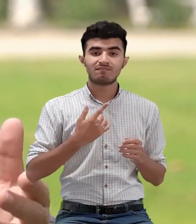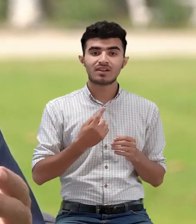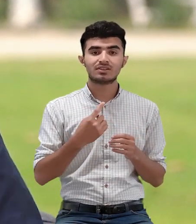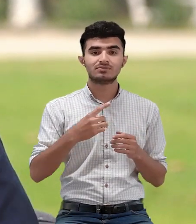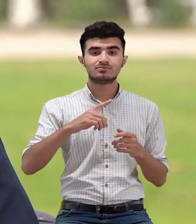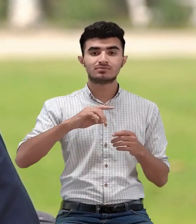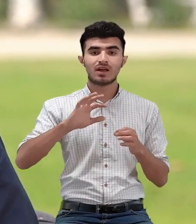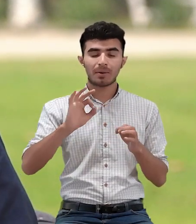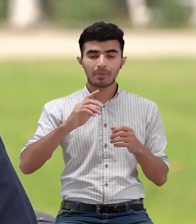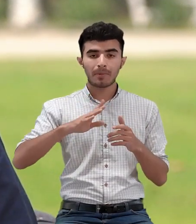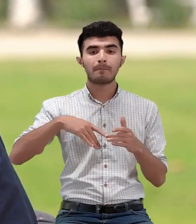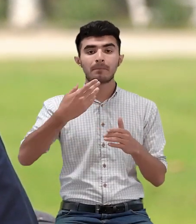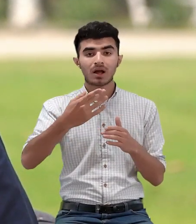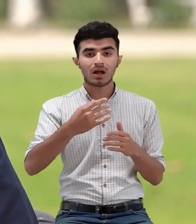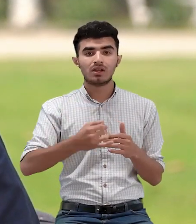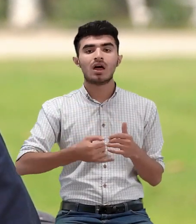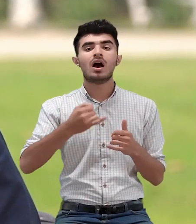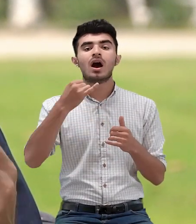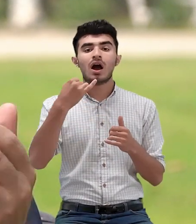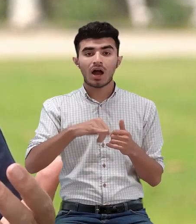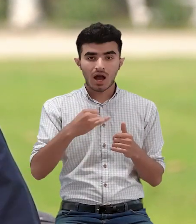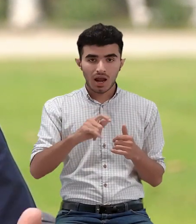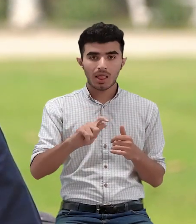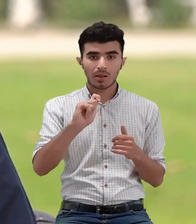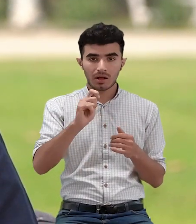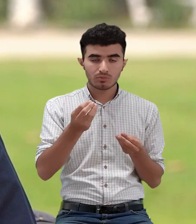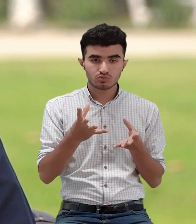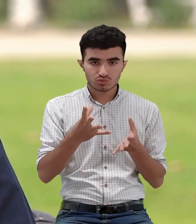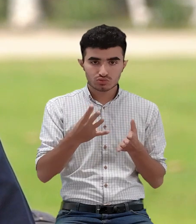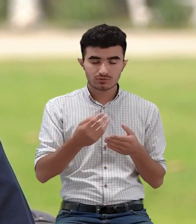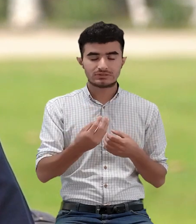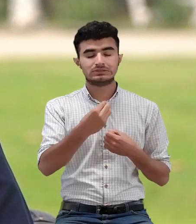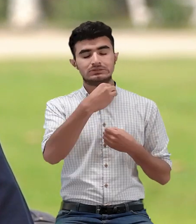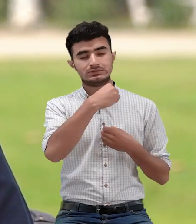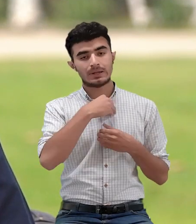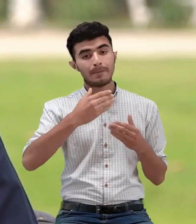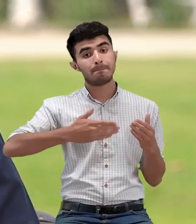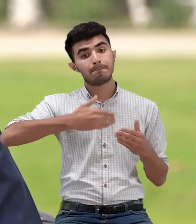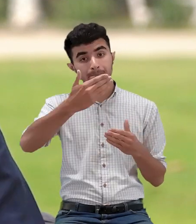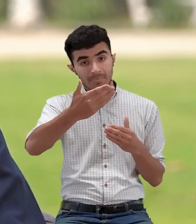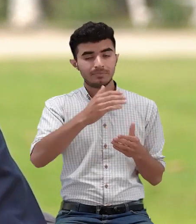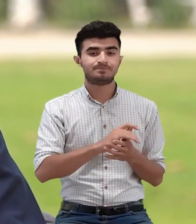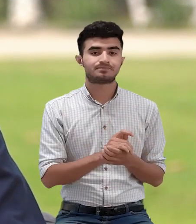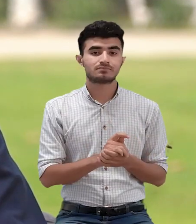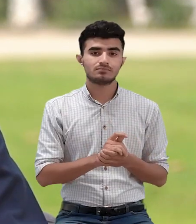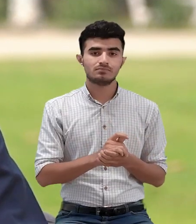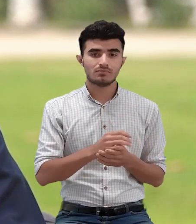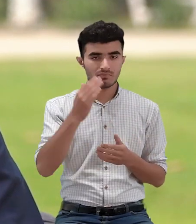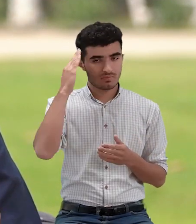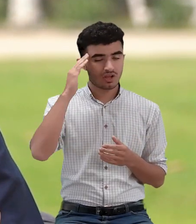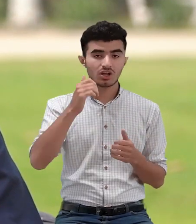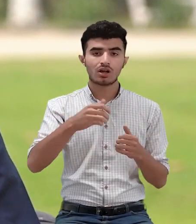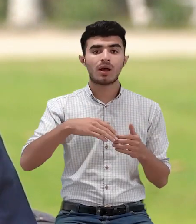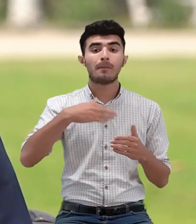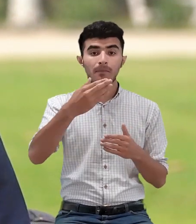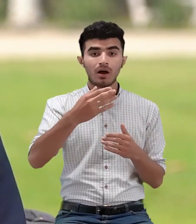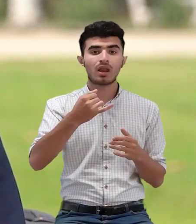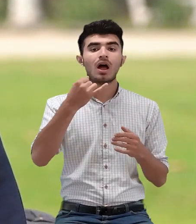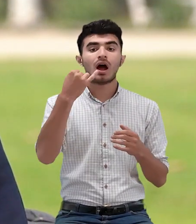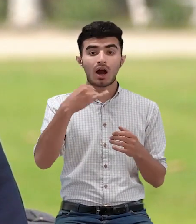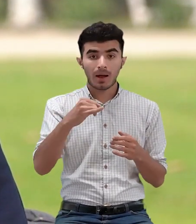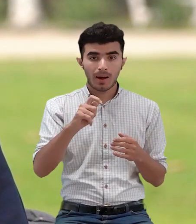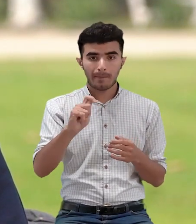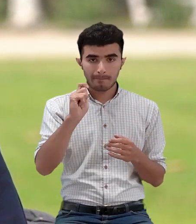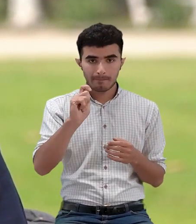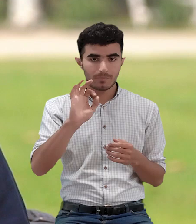देती है बाज़ औक़ात गलत कामों के ऊपर, बुरे एटीट्यूड की तरफ ले जाती है। तो ये ठीक नहीं है। पहला